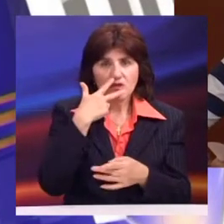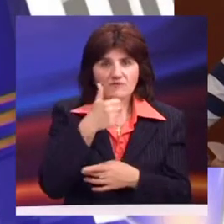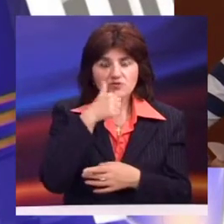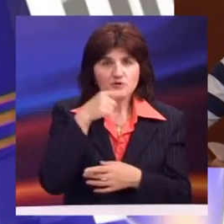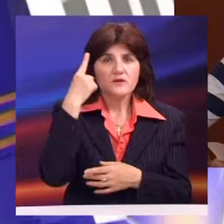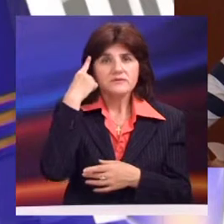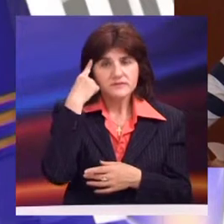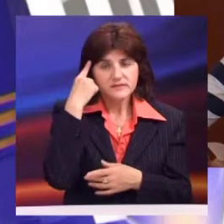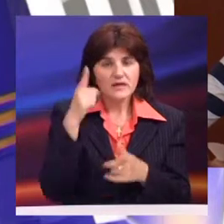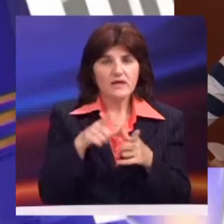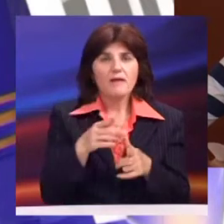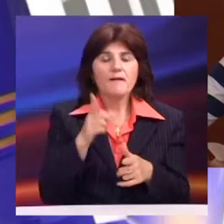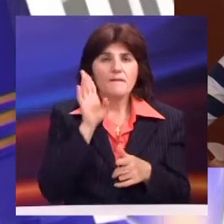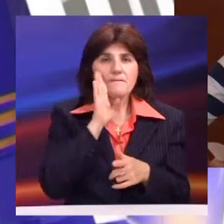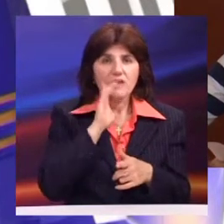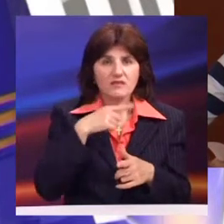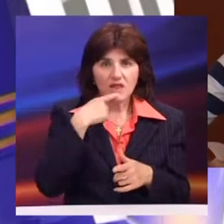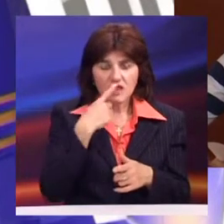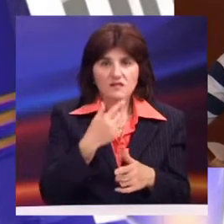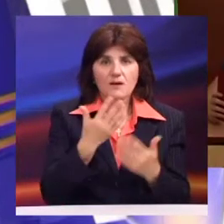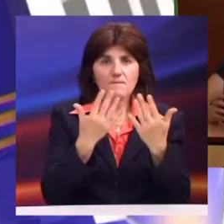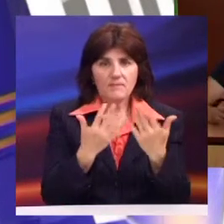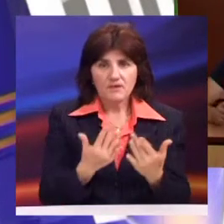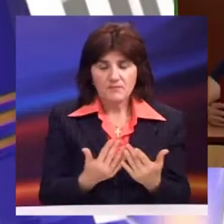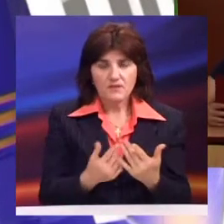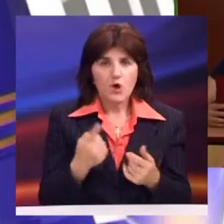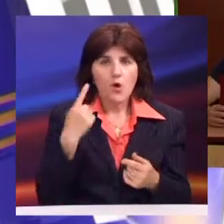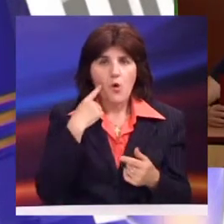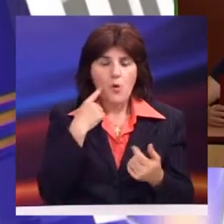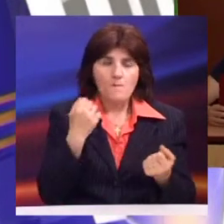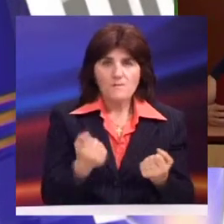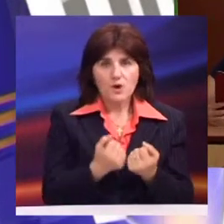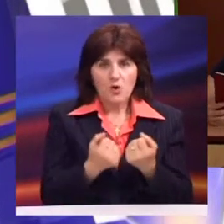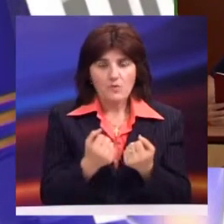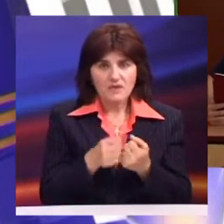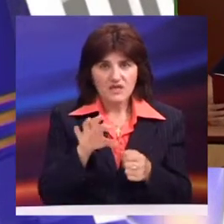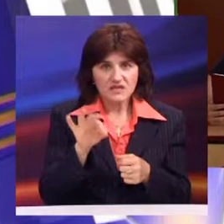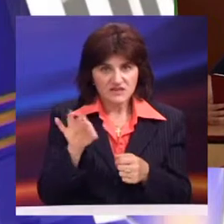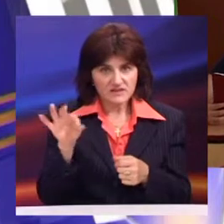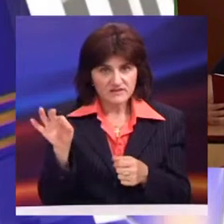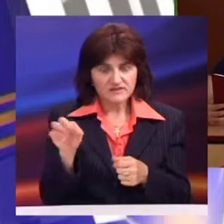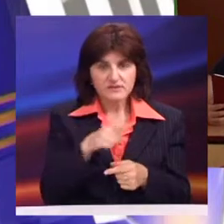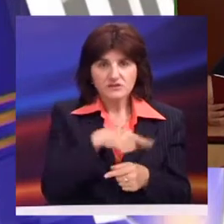proverili svoje znanje iz srpskog, odnosno maternjeg jezika i matematike. Probni test koji su osmaci polagali u maju